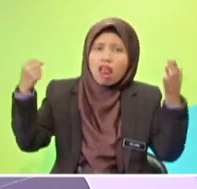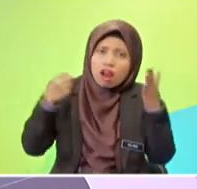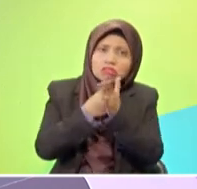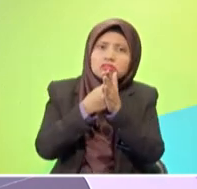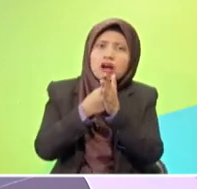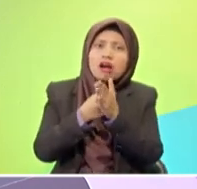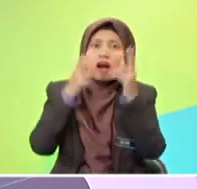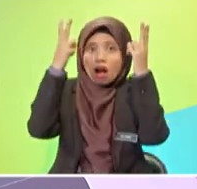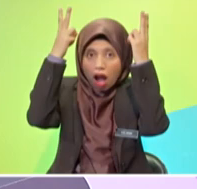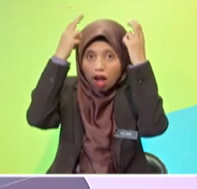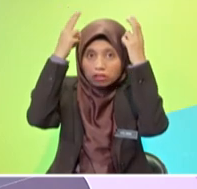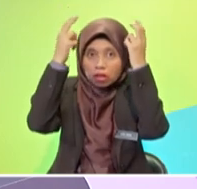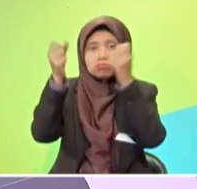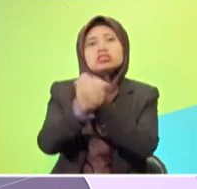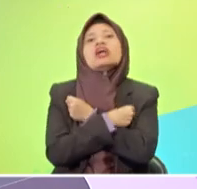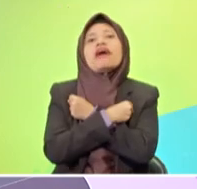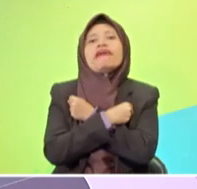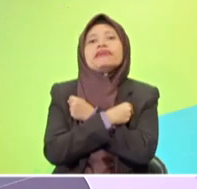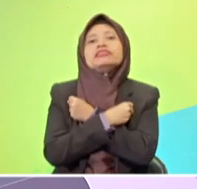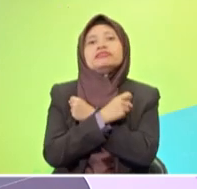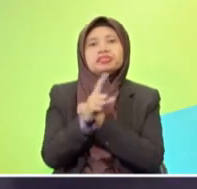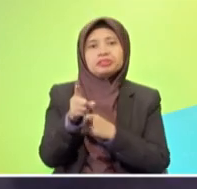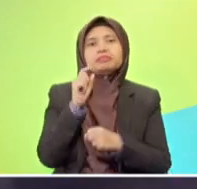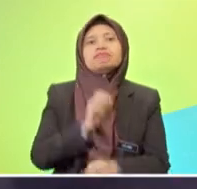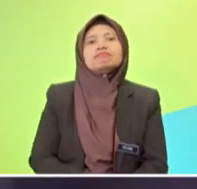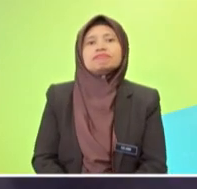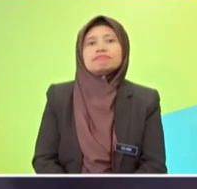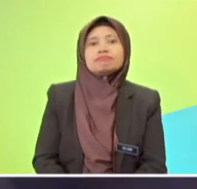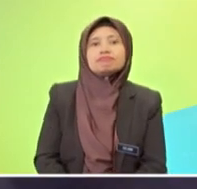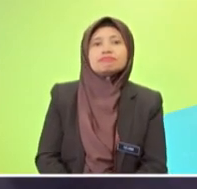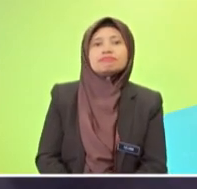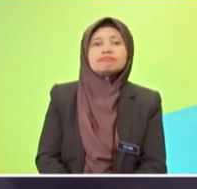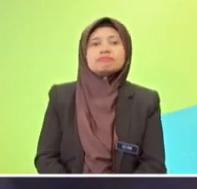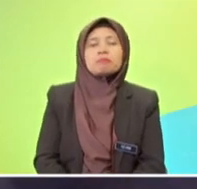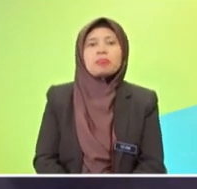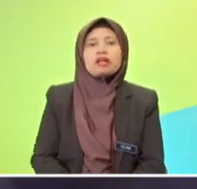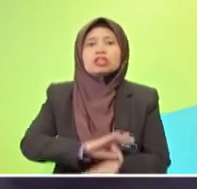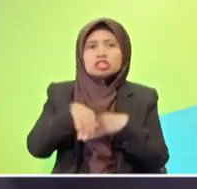kesayangannya jadi yang lain kayak hijau